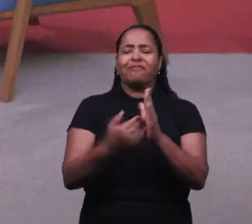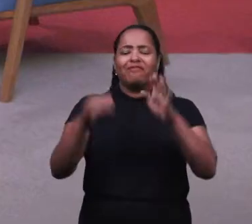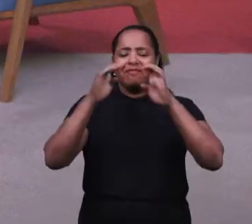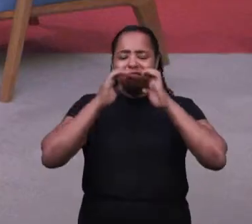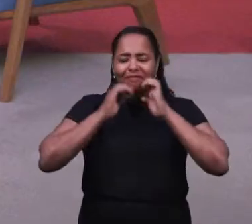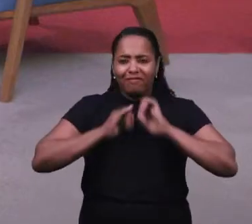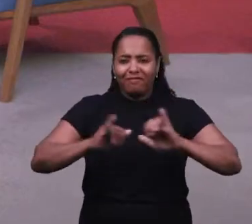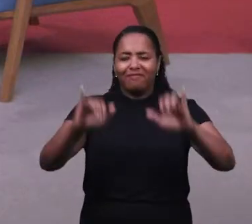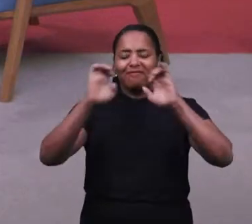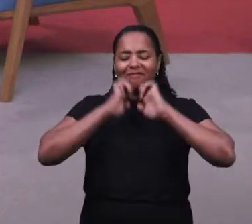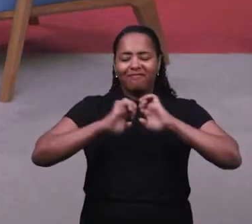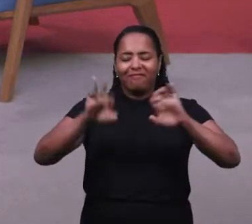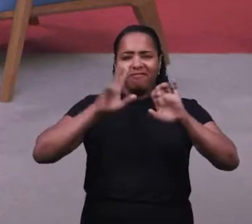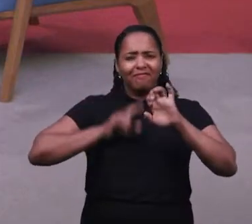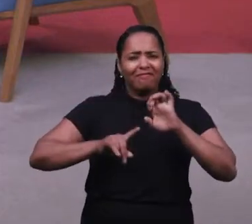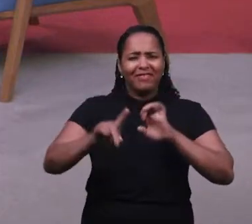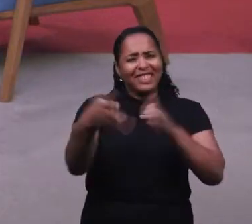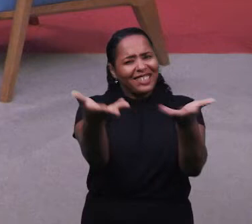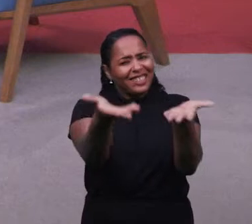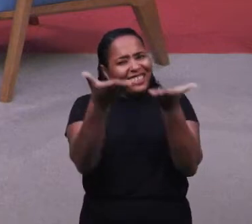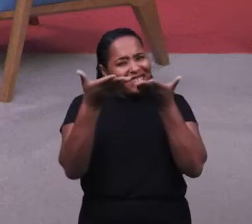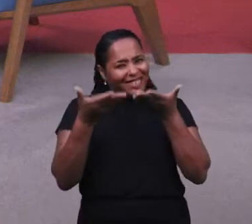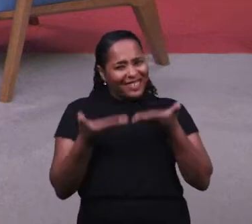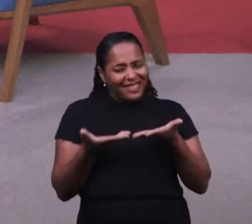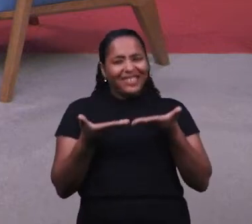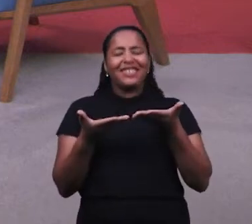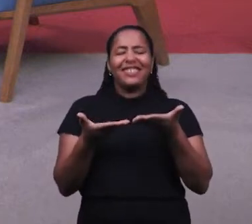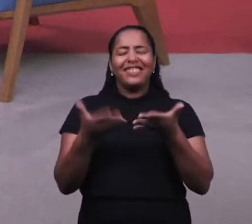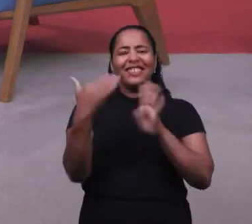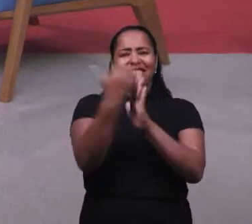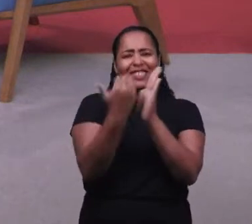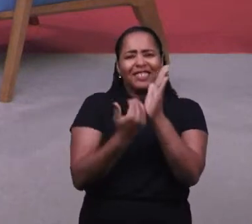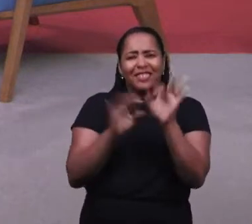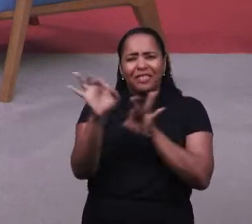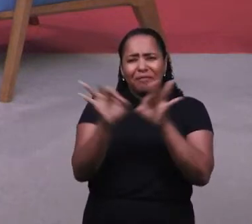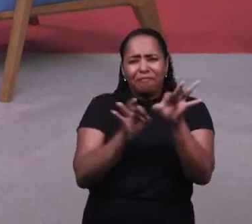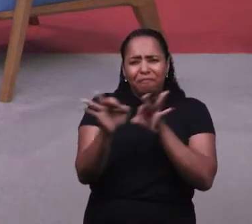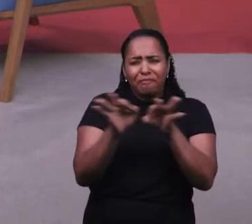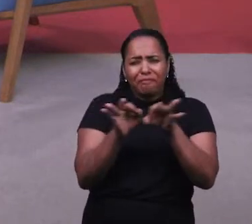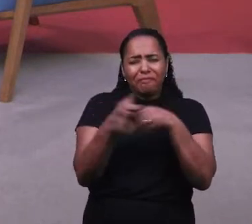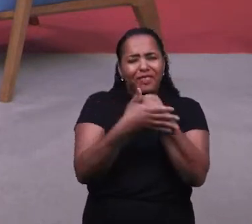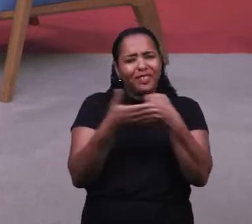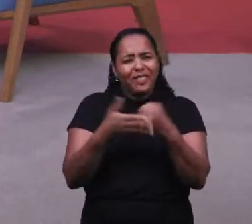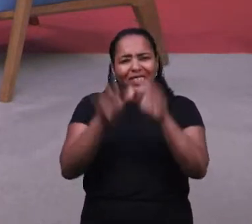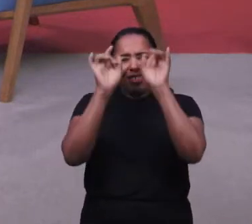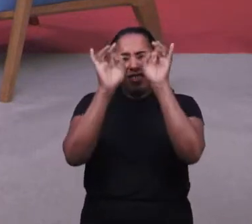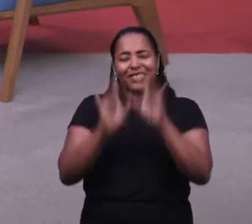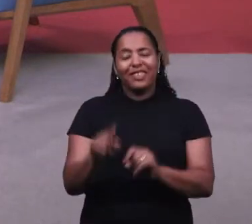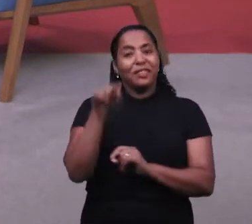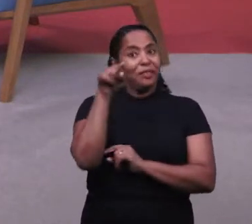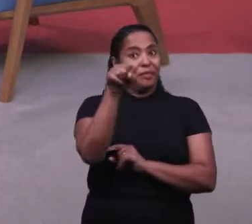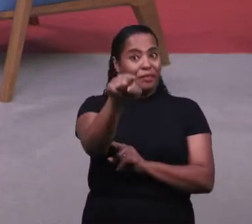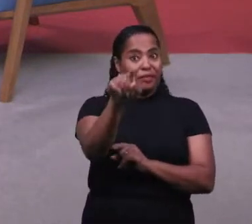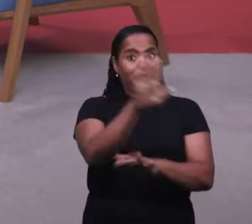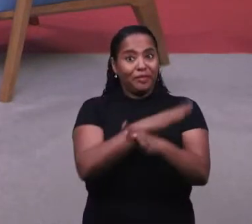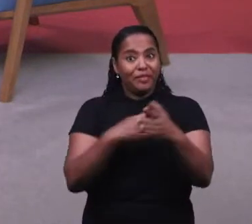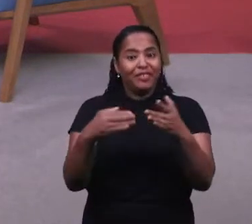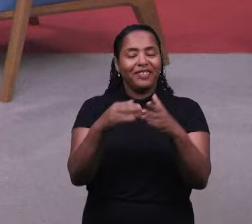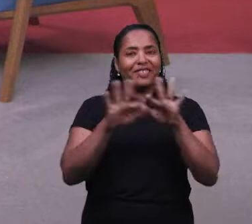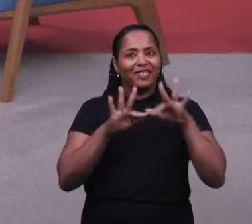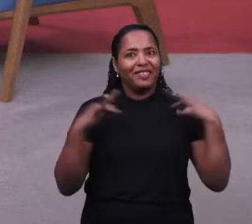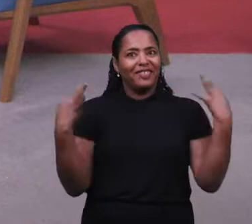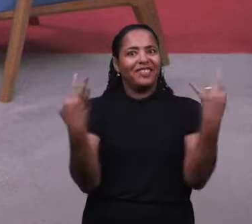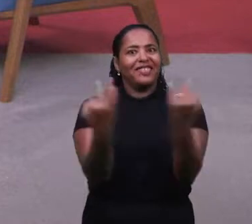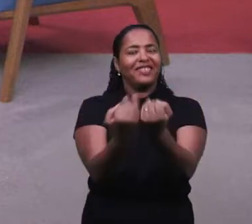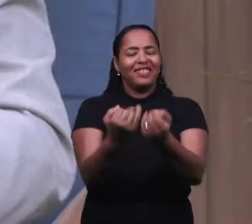plus de la programmation en annonçant l'Évangile éternel. Soyez bienvenus à cette programmation qui est préparée avec tout le soin, spécialement pour